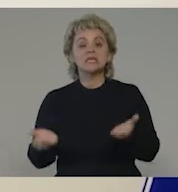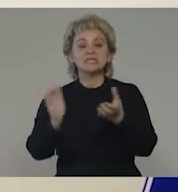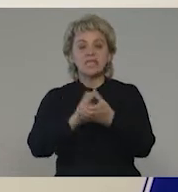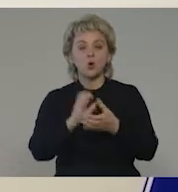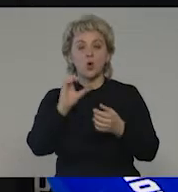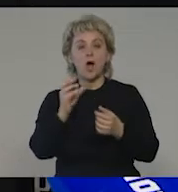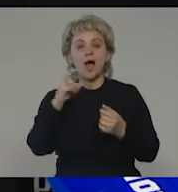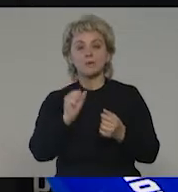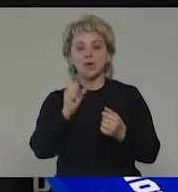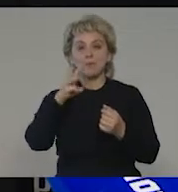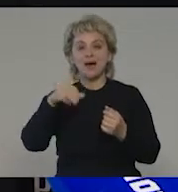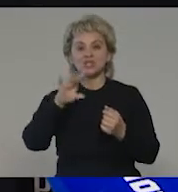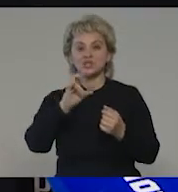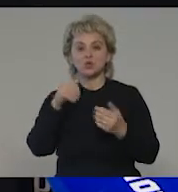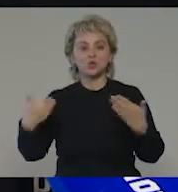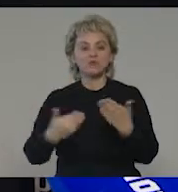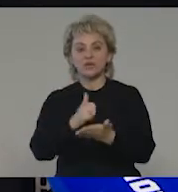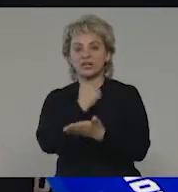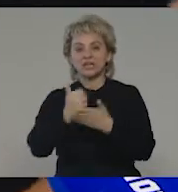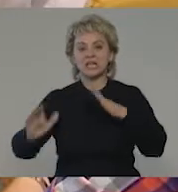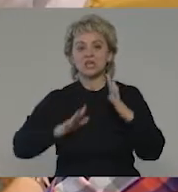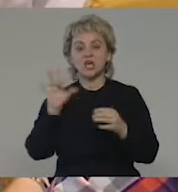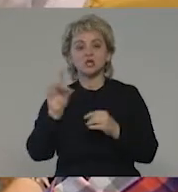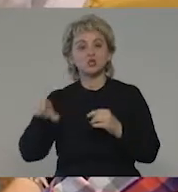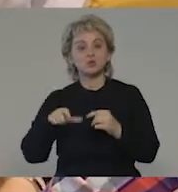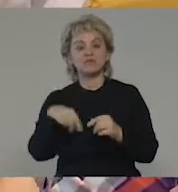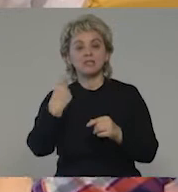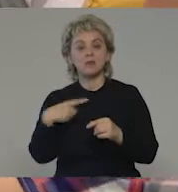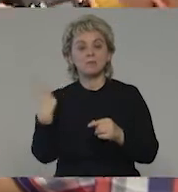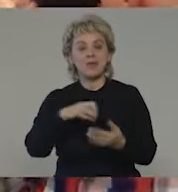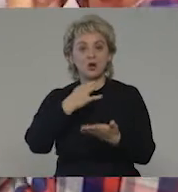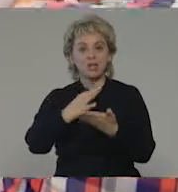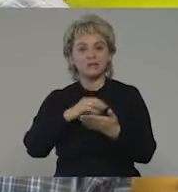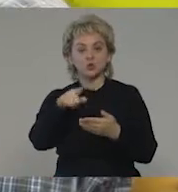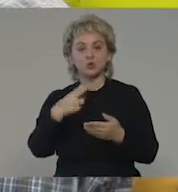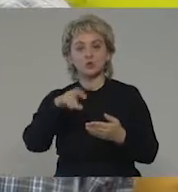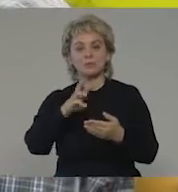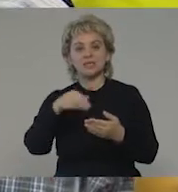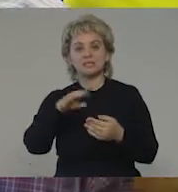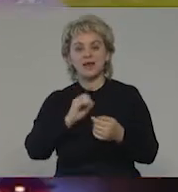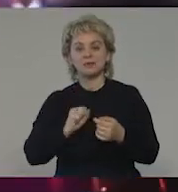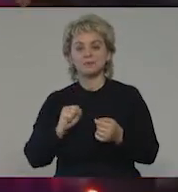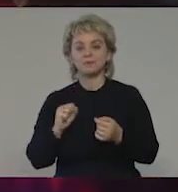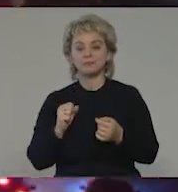Знакомство с Амбросом Мартином. Новый главный тренер Ростов-Дона дал первую пресс-конференцию в Дон-Медиа.